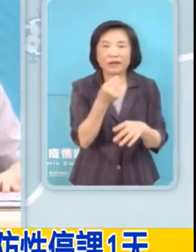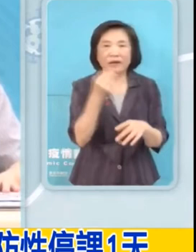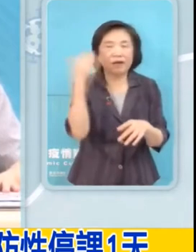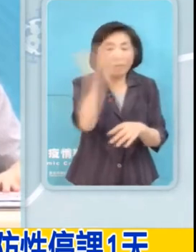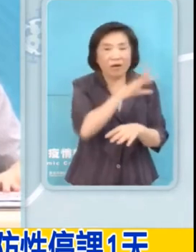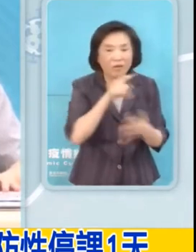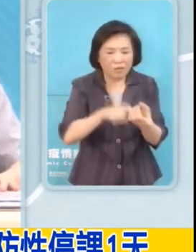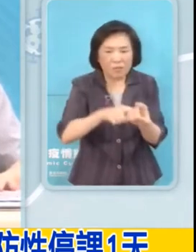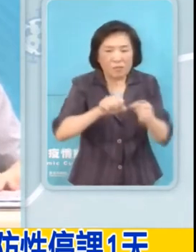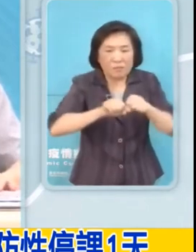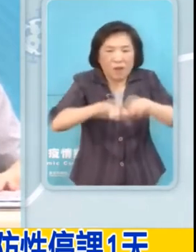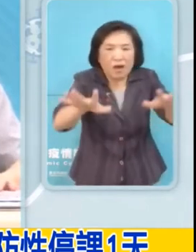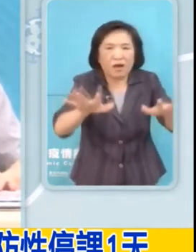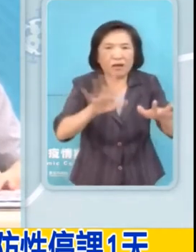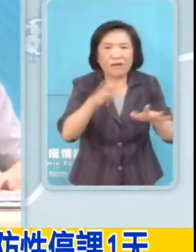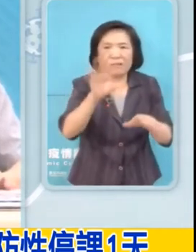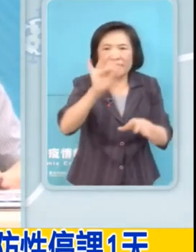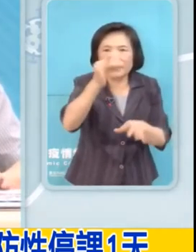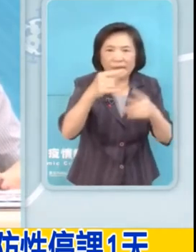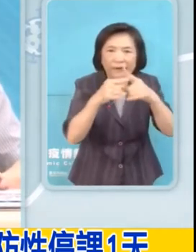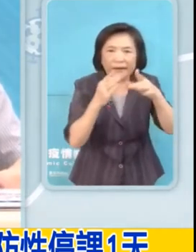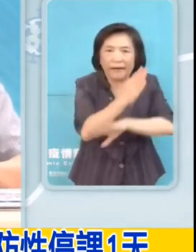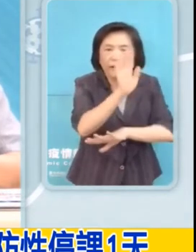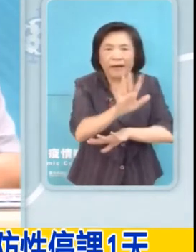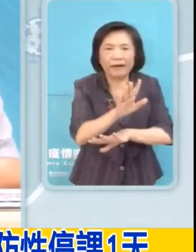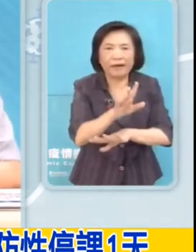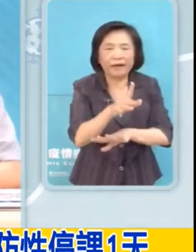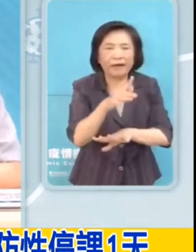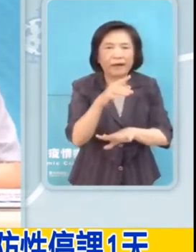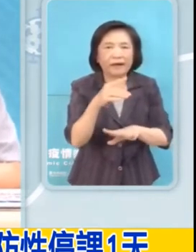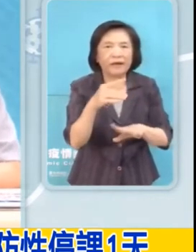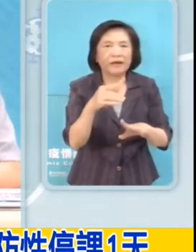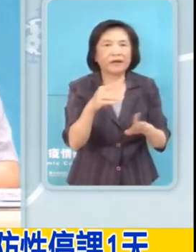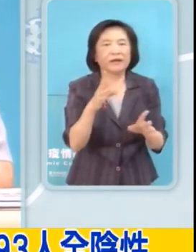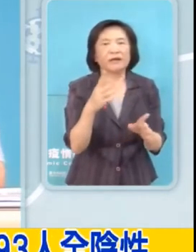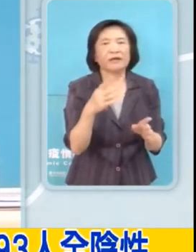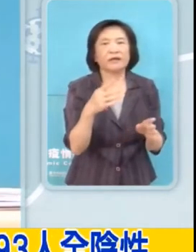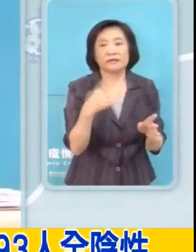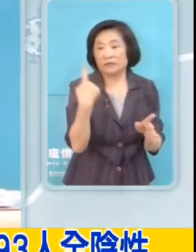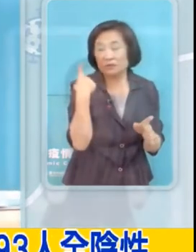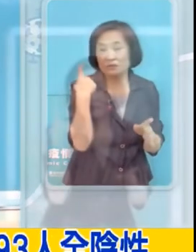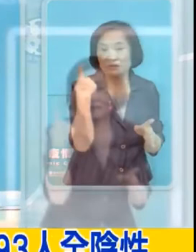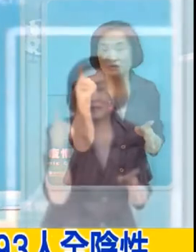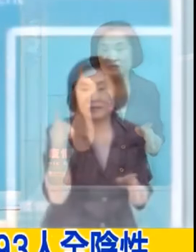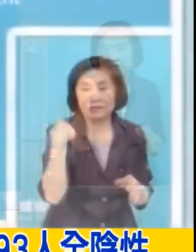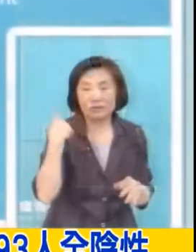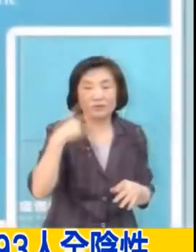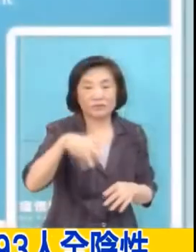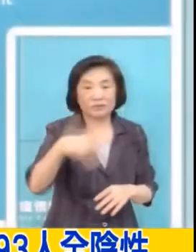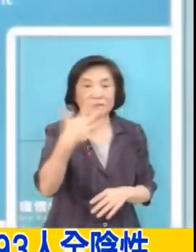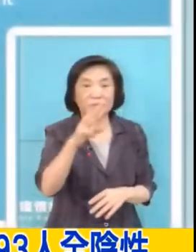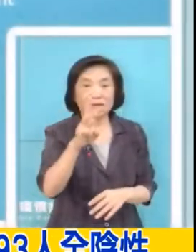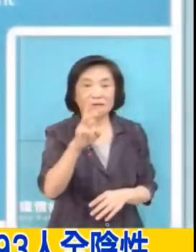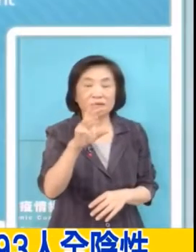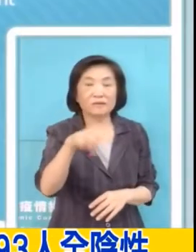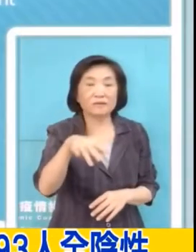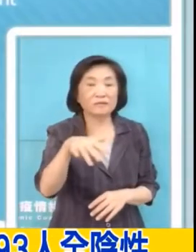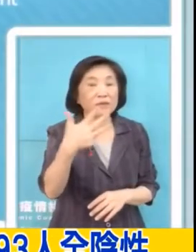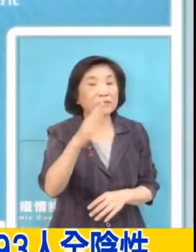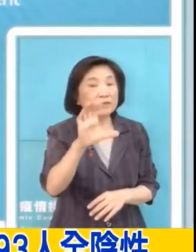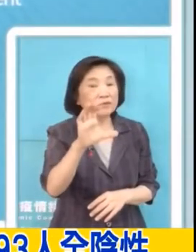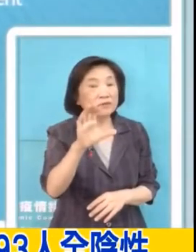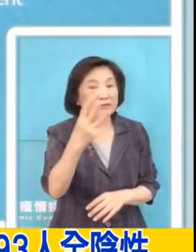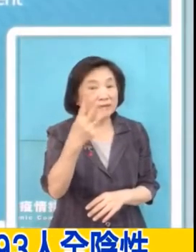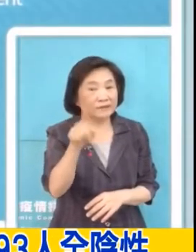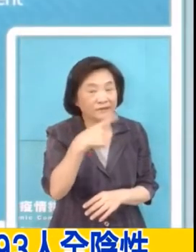胞检讯通知的。那也因为这样，你知道像我们昨天来了893位